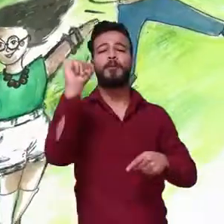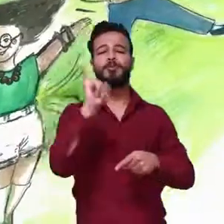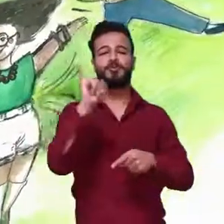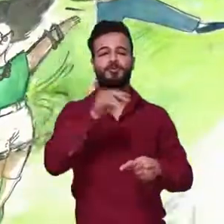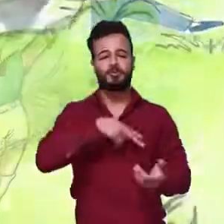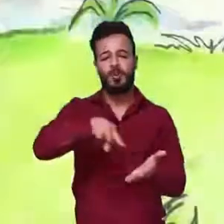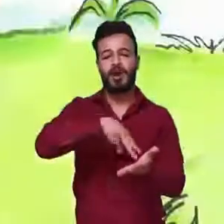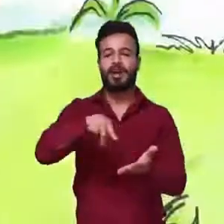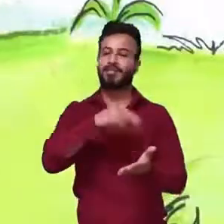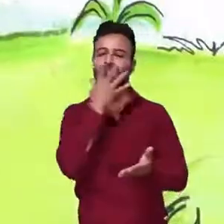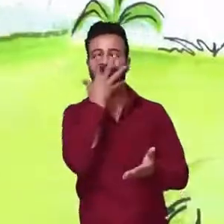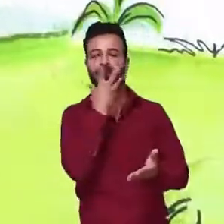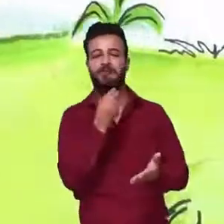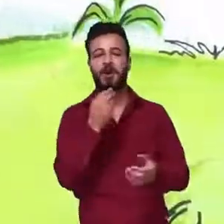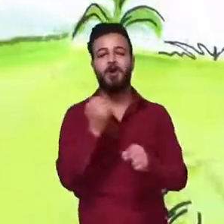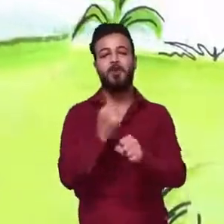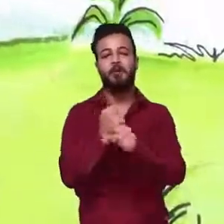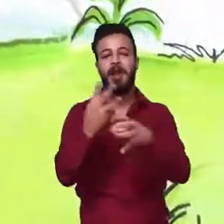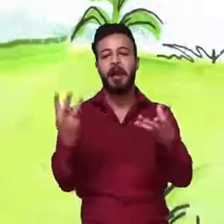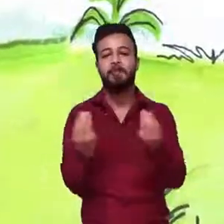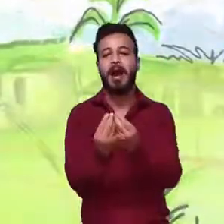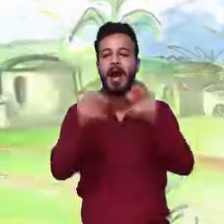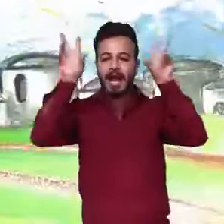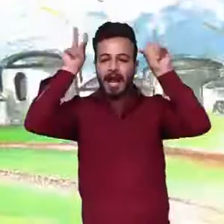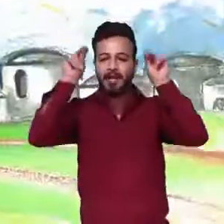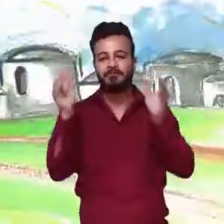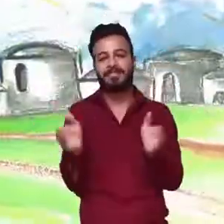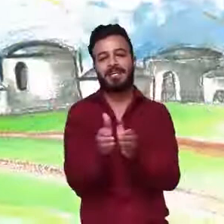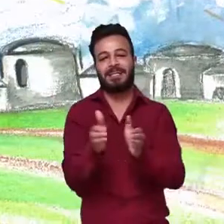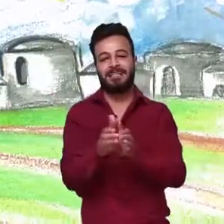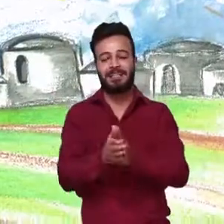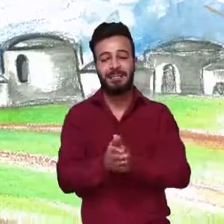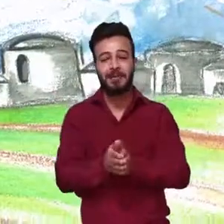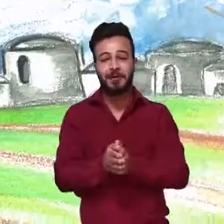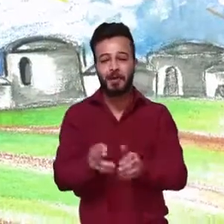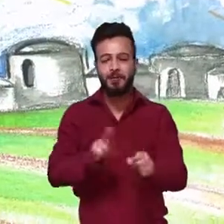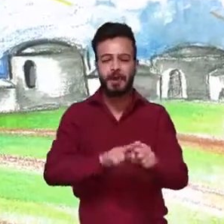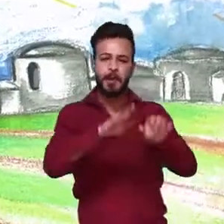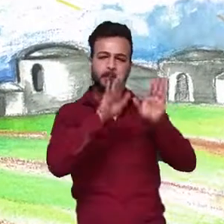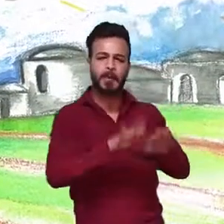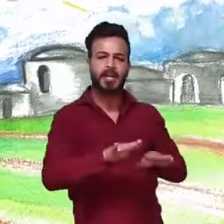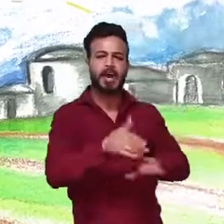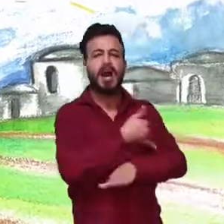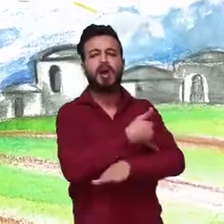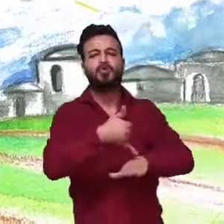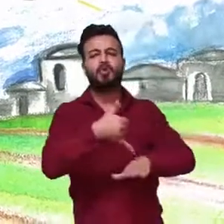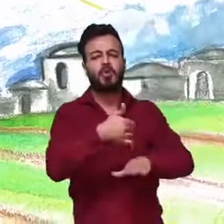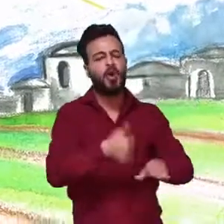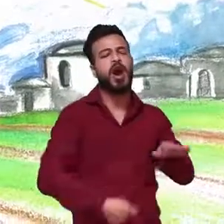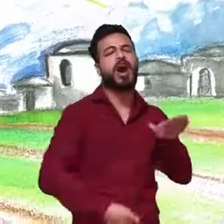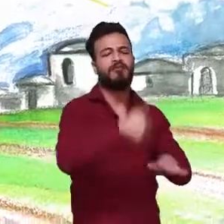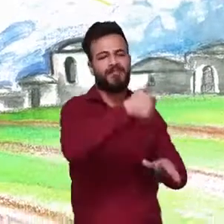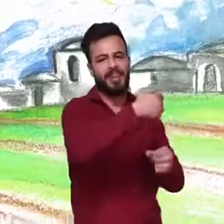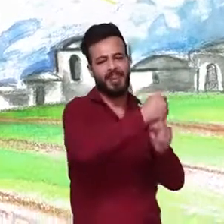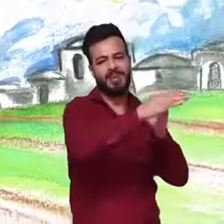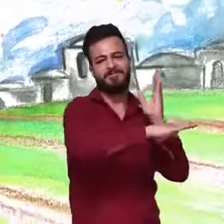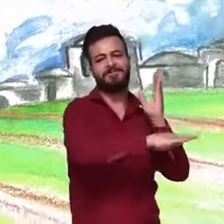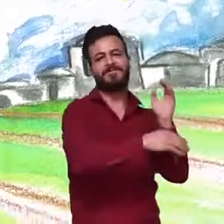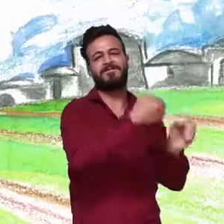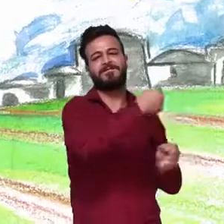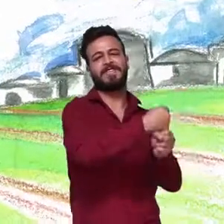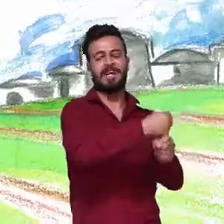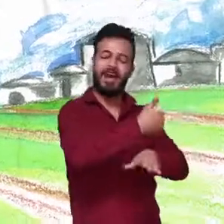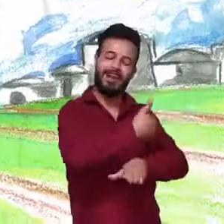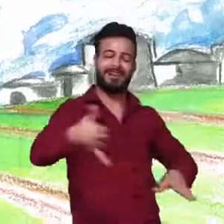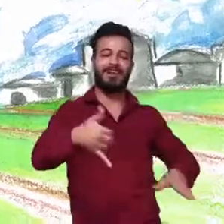جميلة يؤديها برفقة الأرنب الصغير، وبقي كما كان يقال أفضل فزاعة